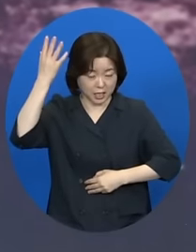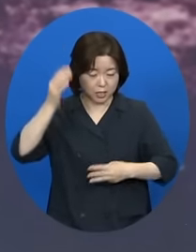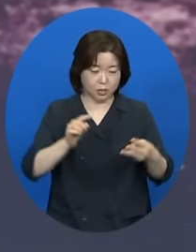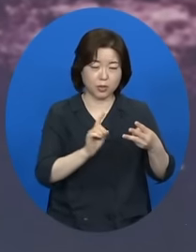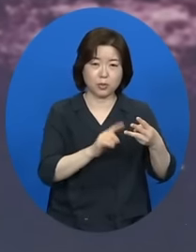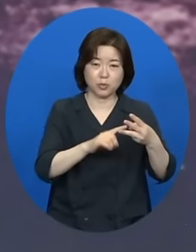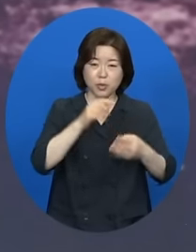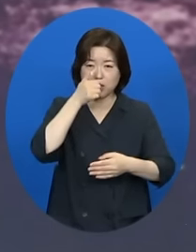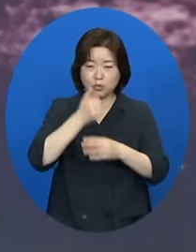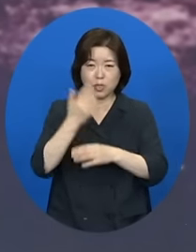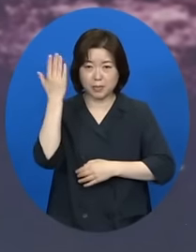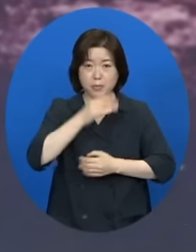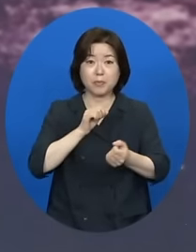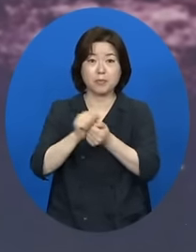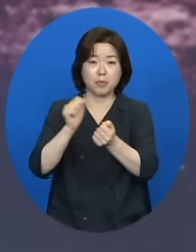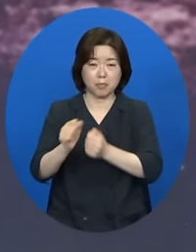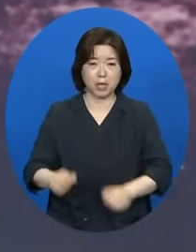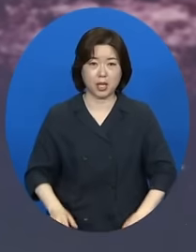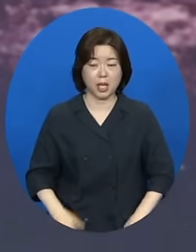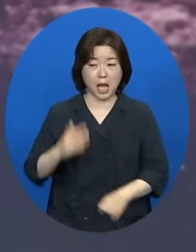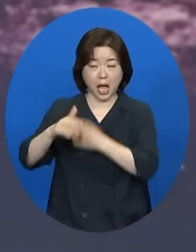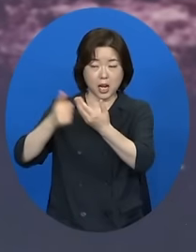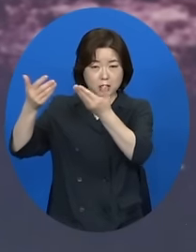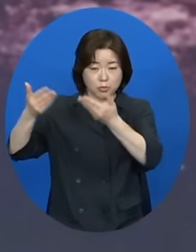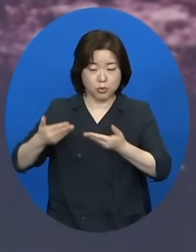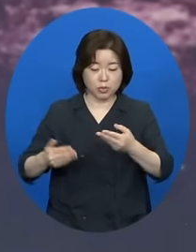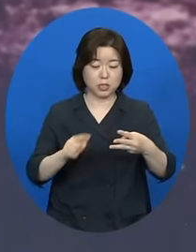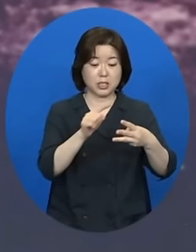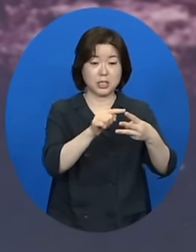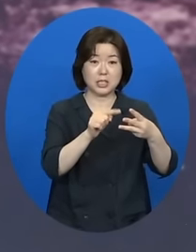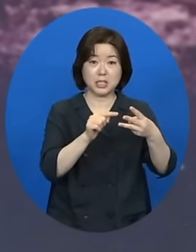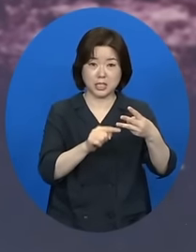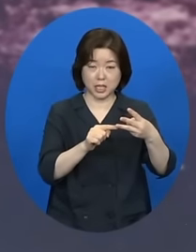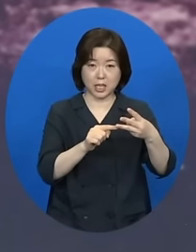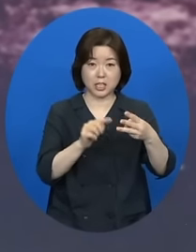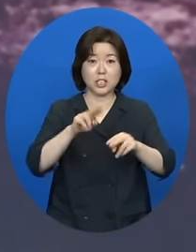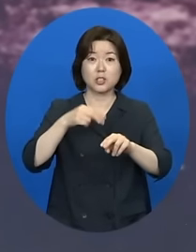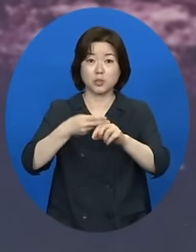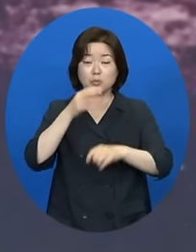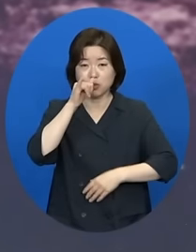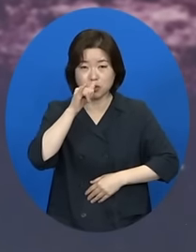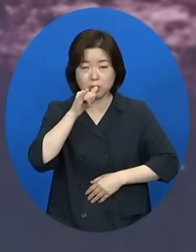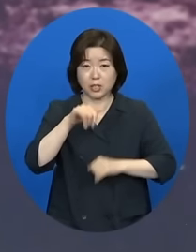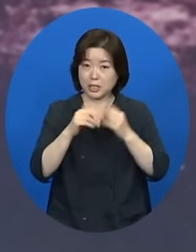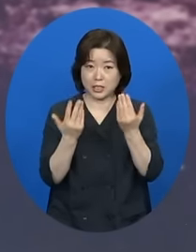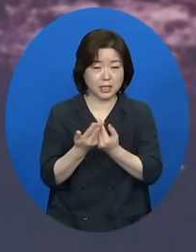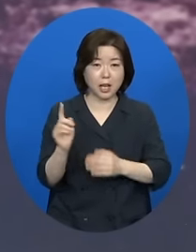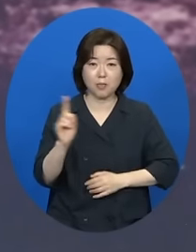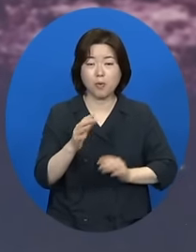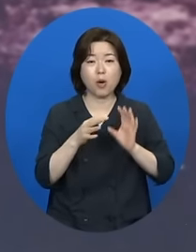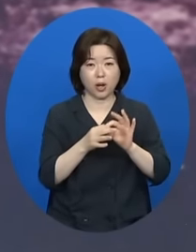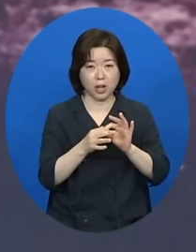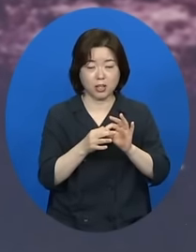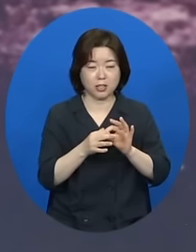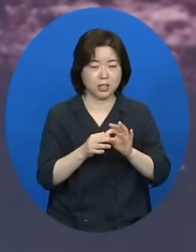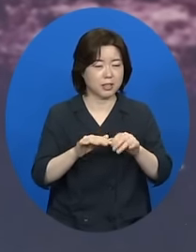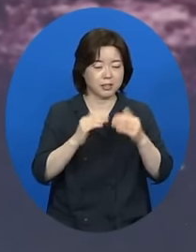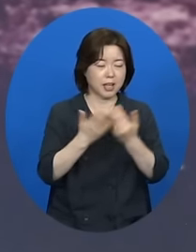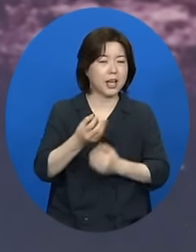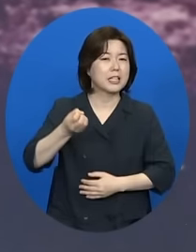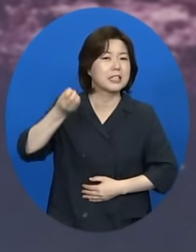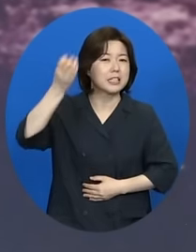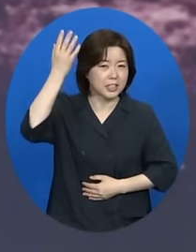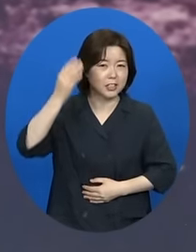죄 씻음입니다. 하나님 우리에게 주시는 세 가지 다 뭐와 관련되어 있냐면 잊어버리는 것과 관련되어